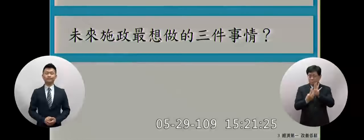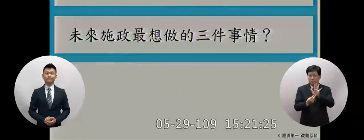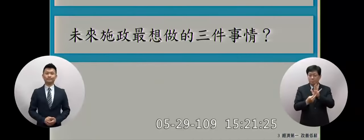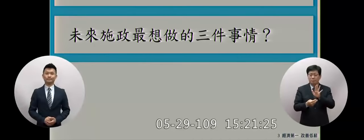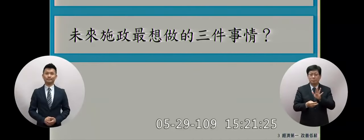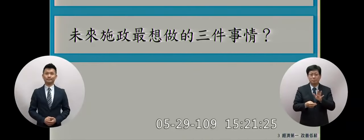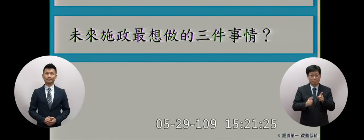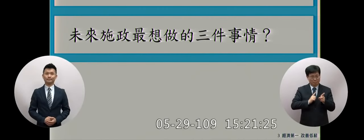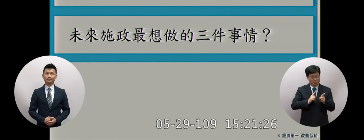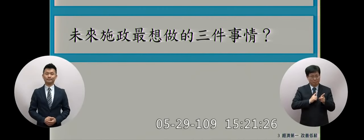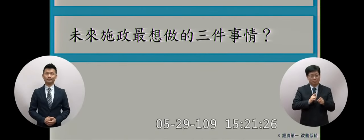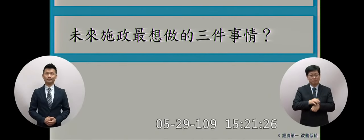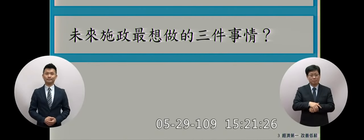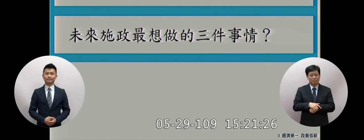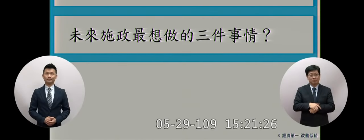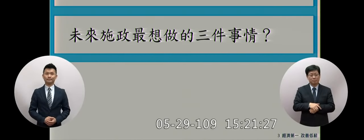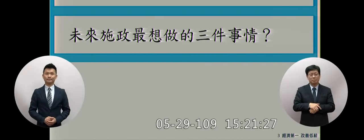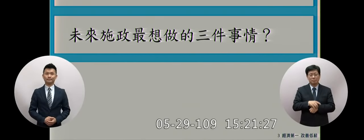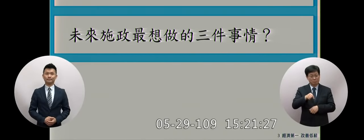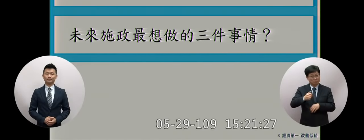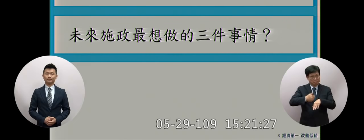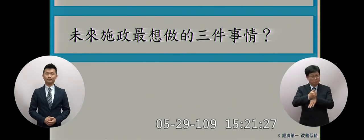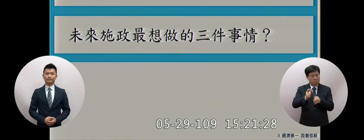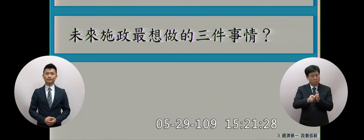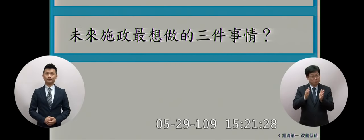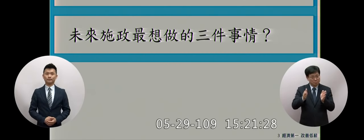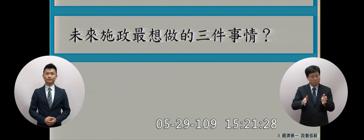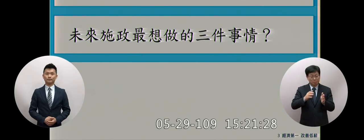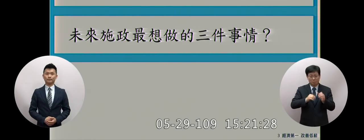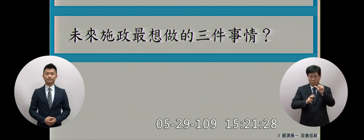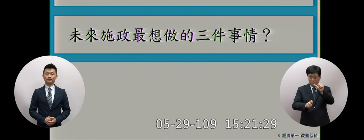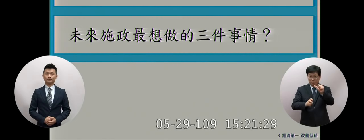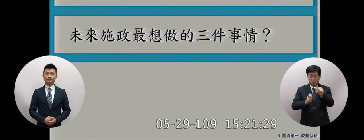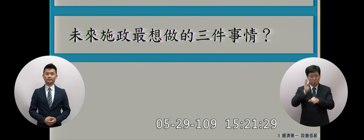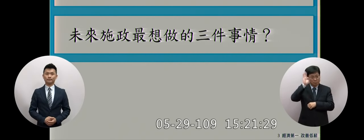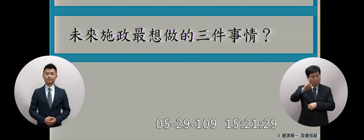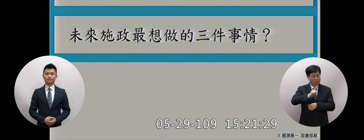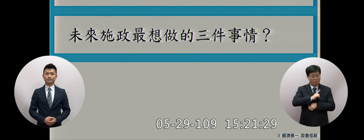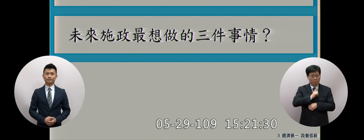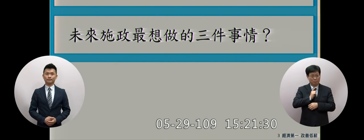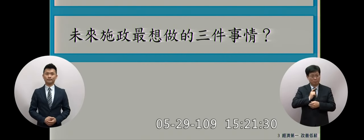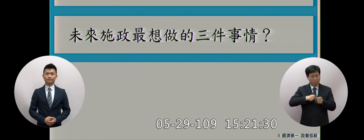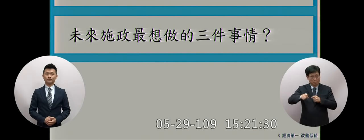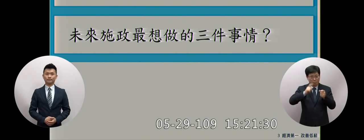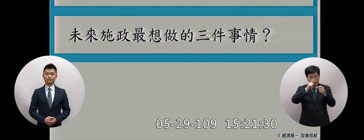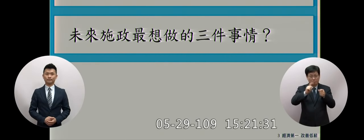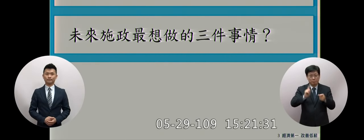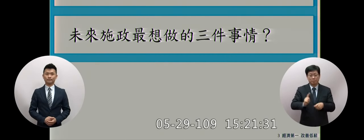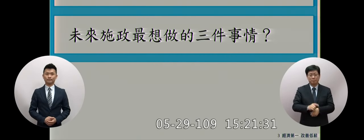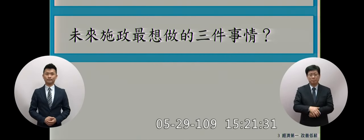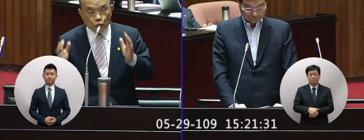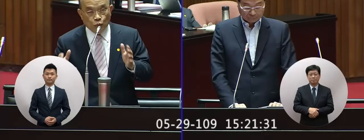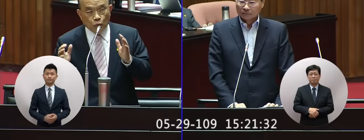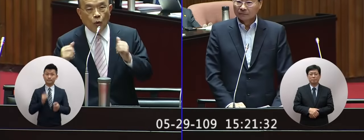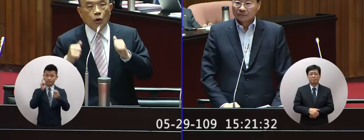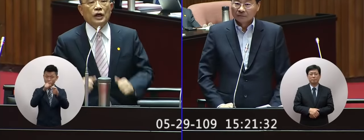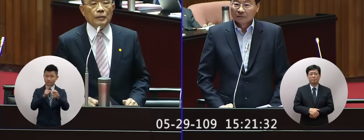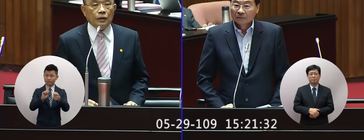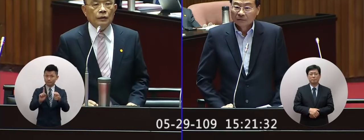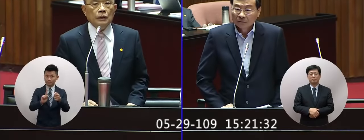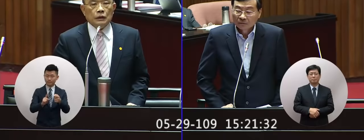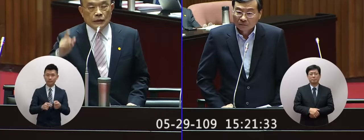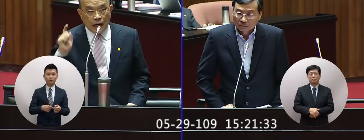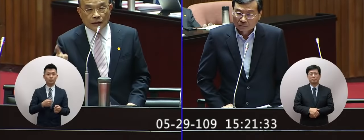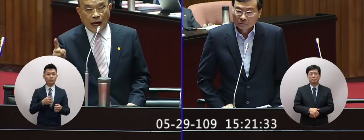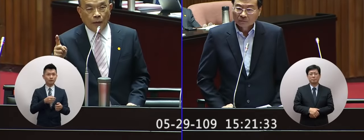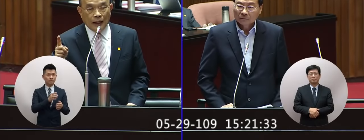明您这个任期五二零之后，您未来的施政愿景？ 愿景就是福国利